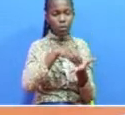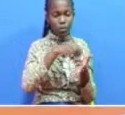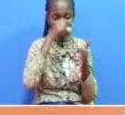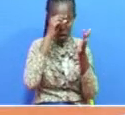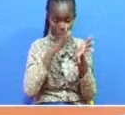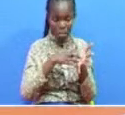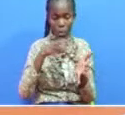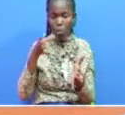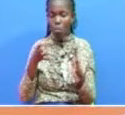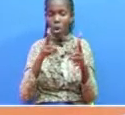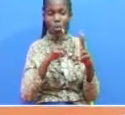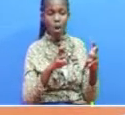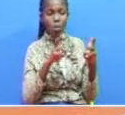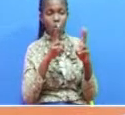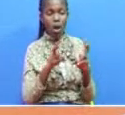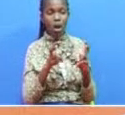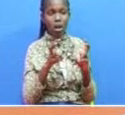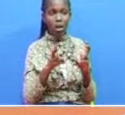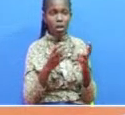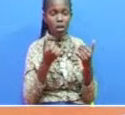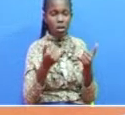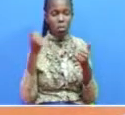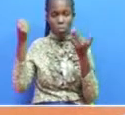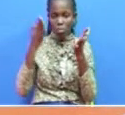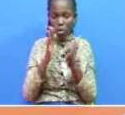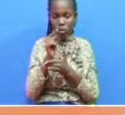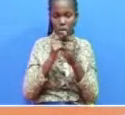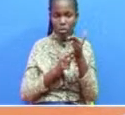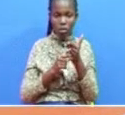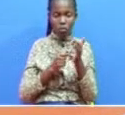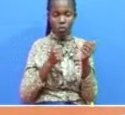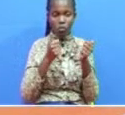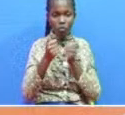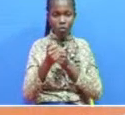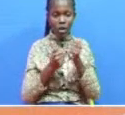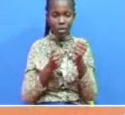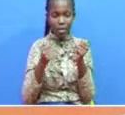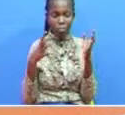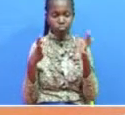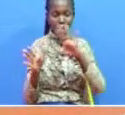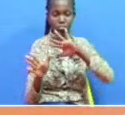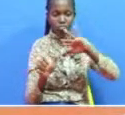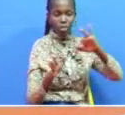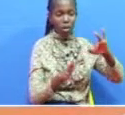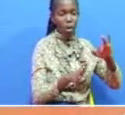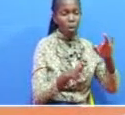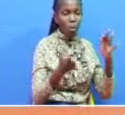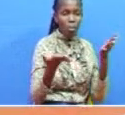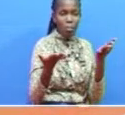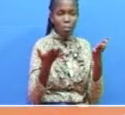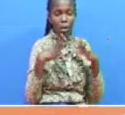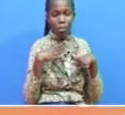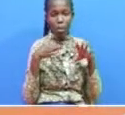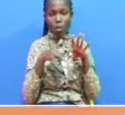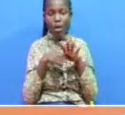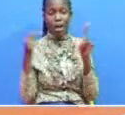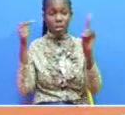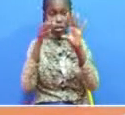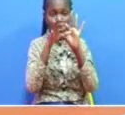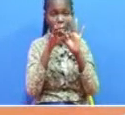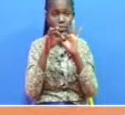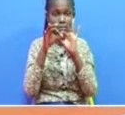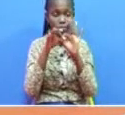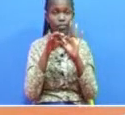ugavana county ni ya Masaku ni wenda atati mabete kauwa kisiyama na muno alame ungua mwabuli wa azimio